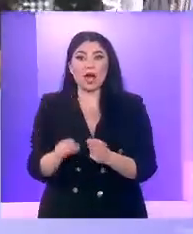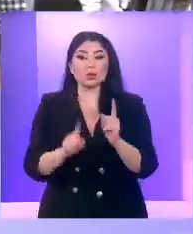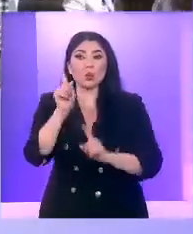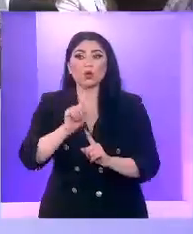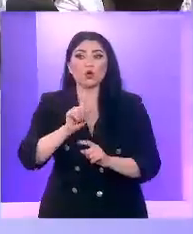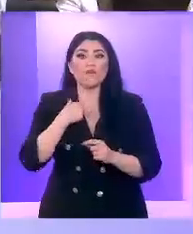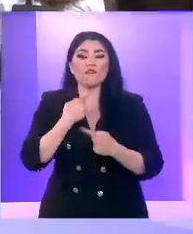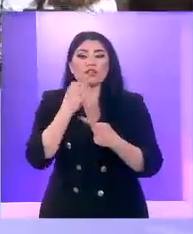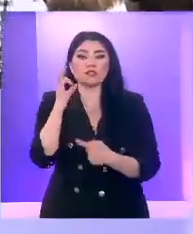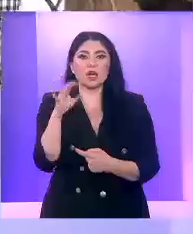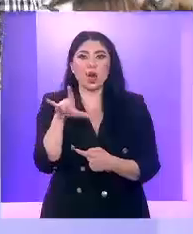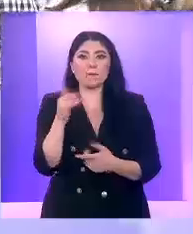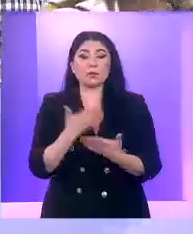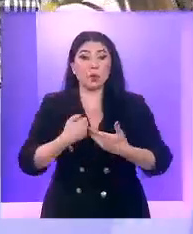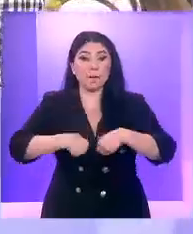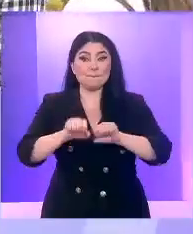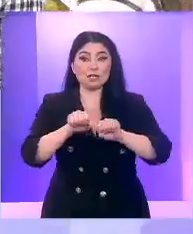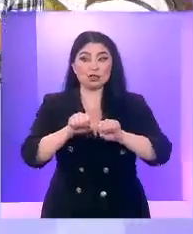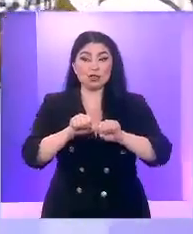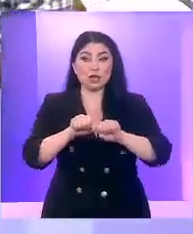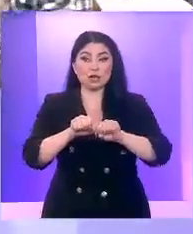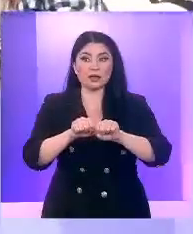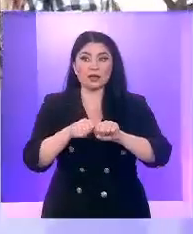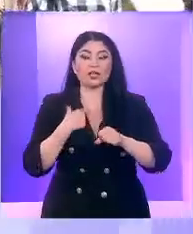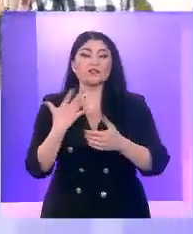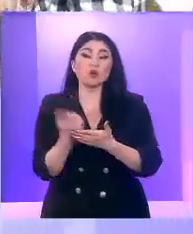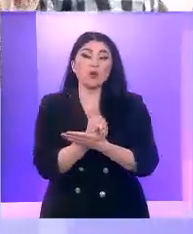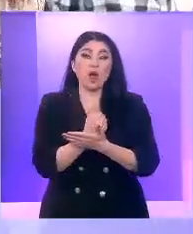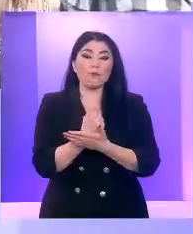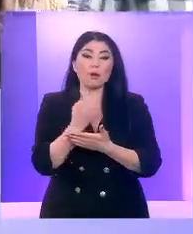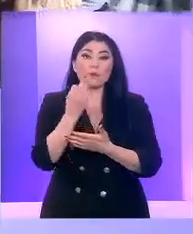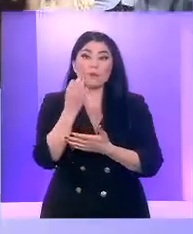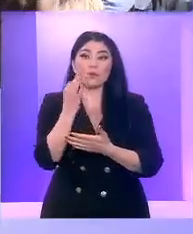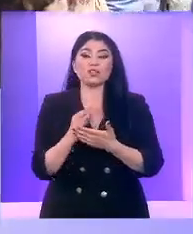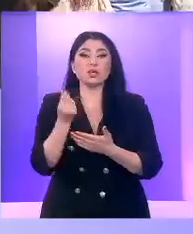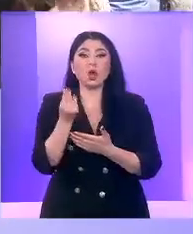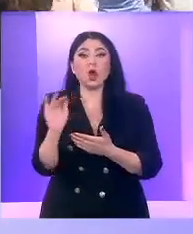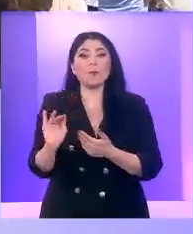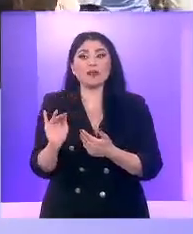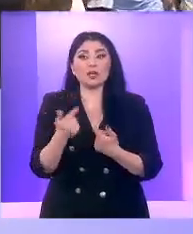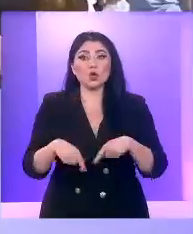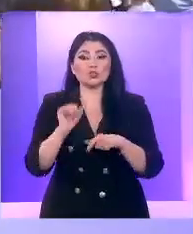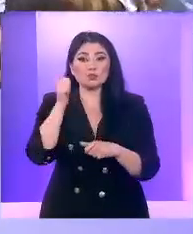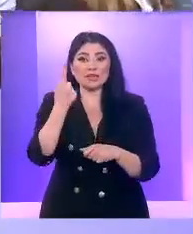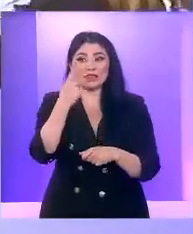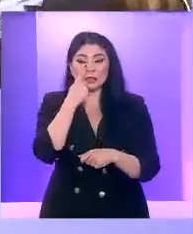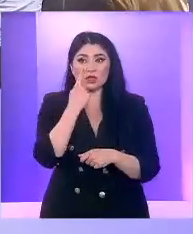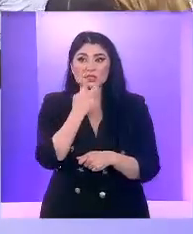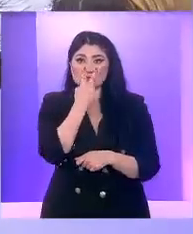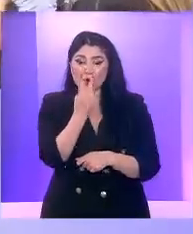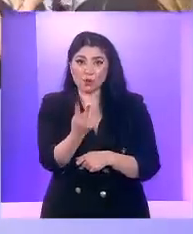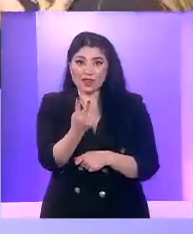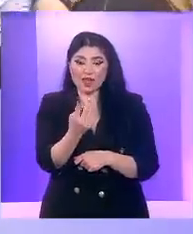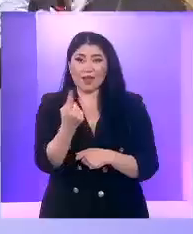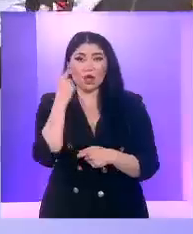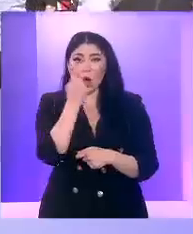noi nu vom mai avea nimic, pentru că băncile și ceaurele își vor lua partea, iar copiii noștri mâine, de 1 iunie, se vor uita în ochii